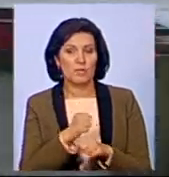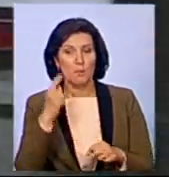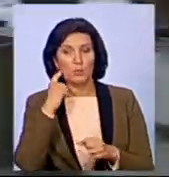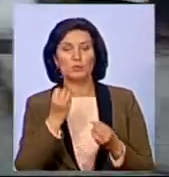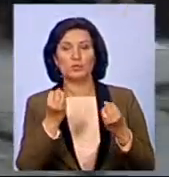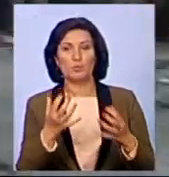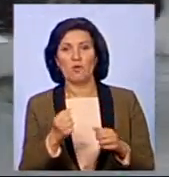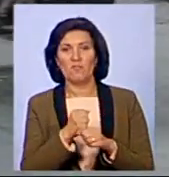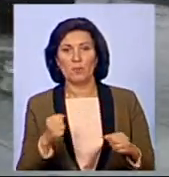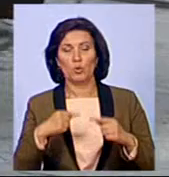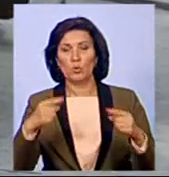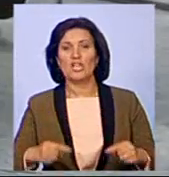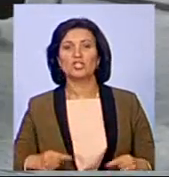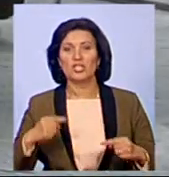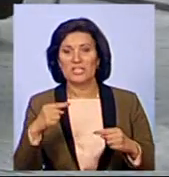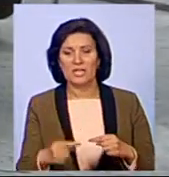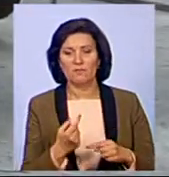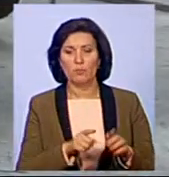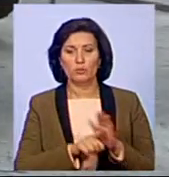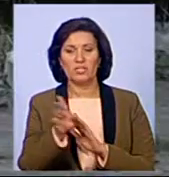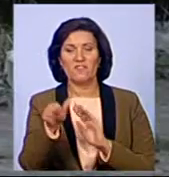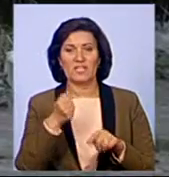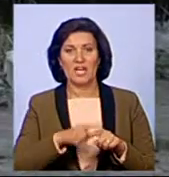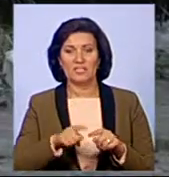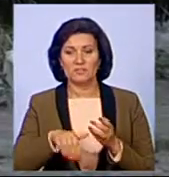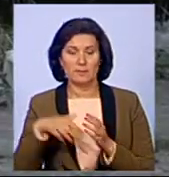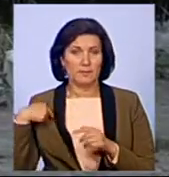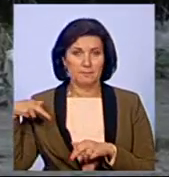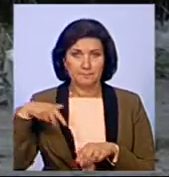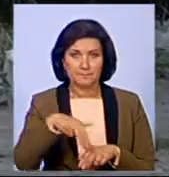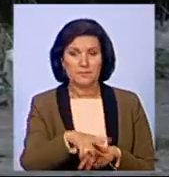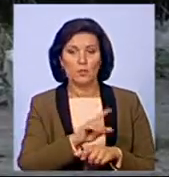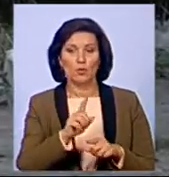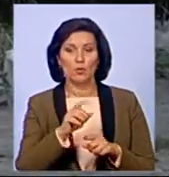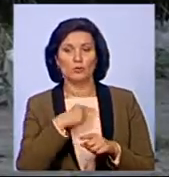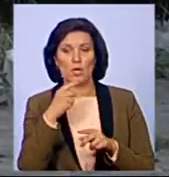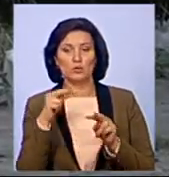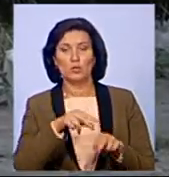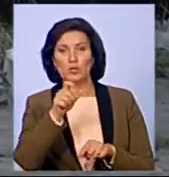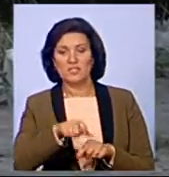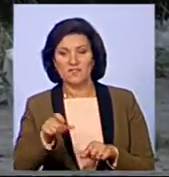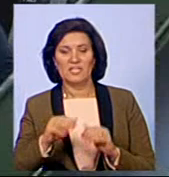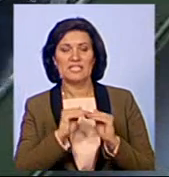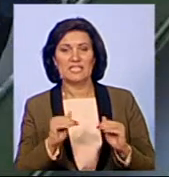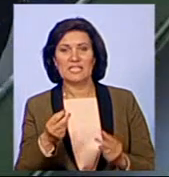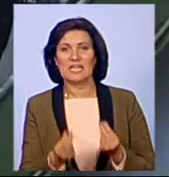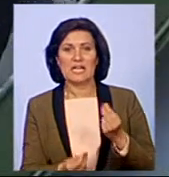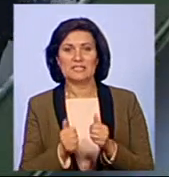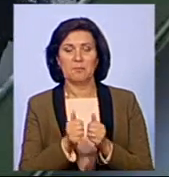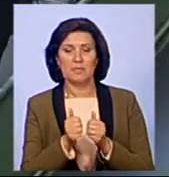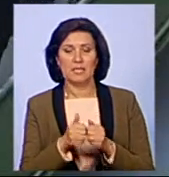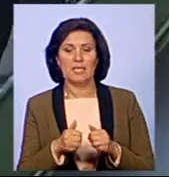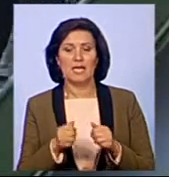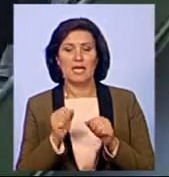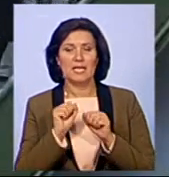що це просто вибухнула шина, але всі почали викликати швидку. Я підбігла сюди, і ось що розповідають очевидці. Діти тут гралися біля